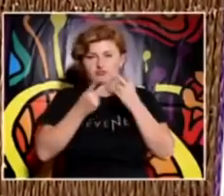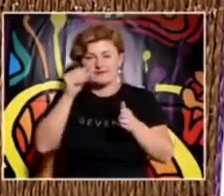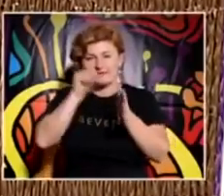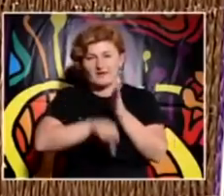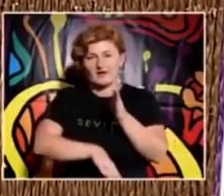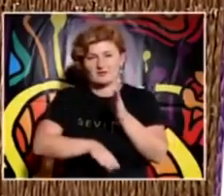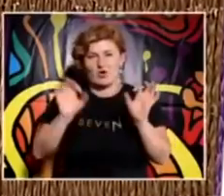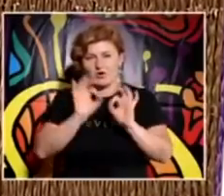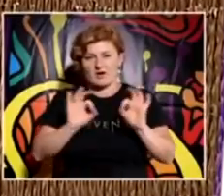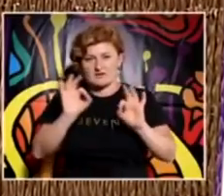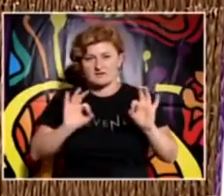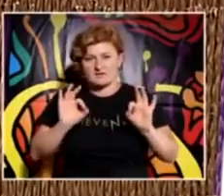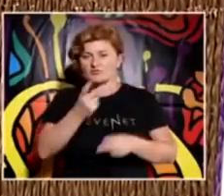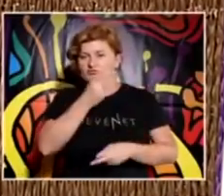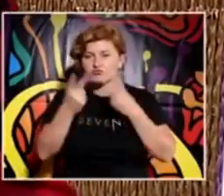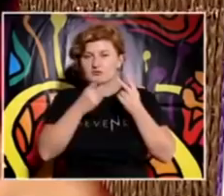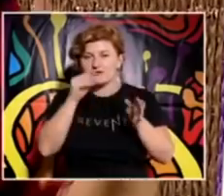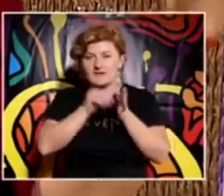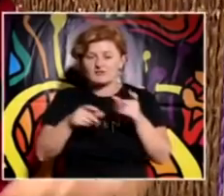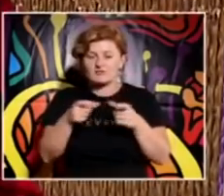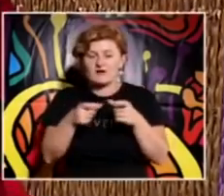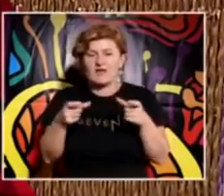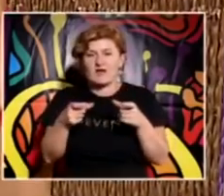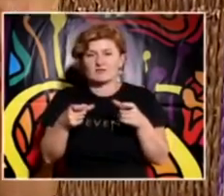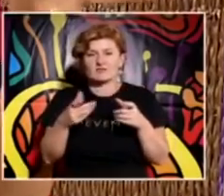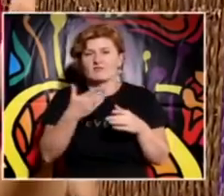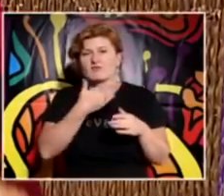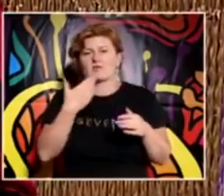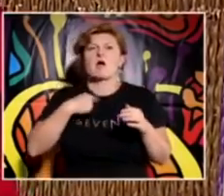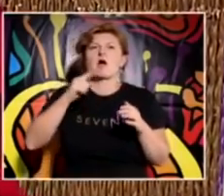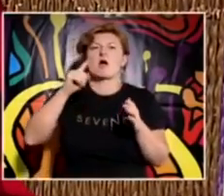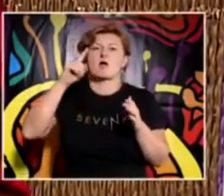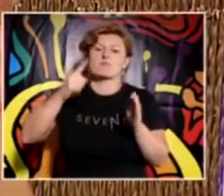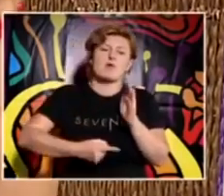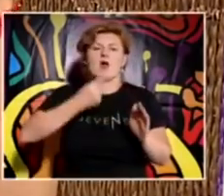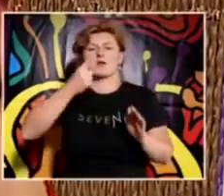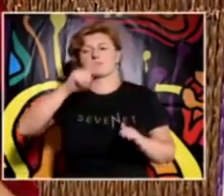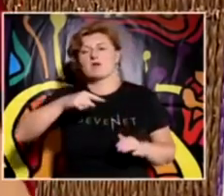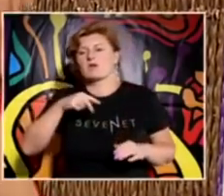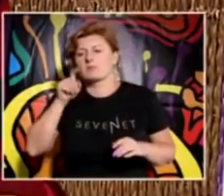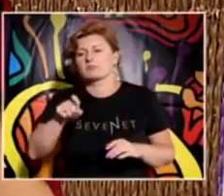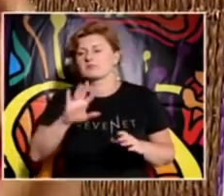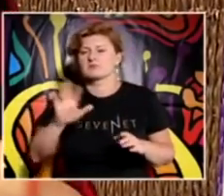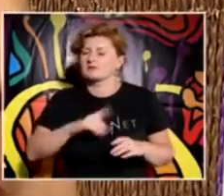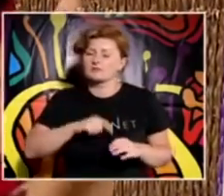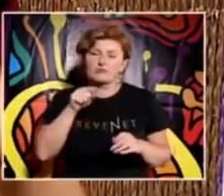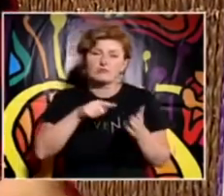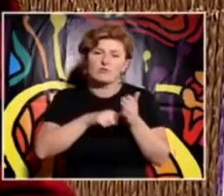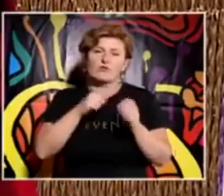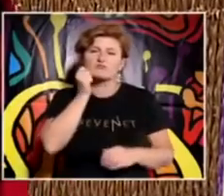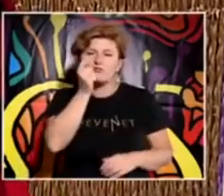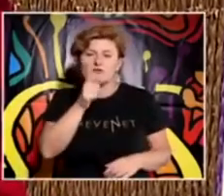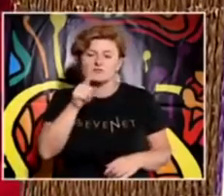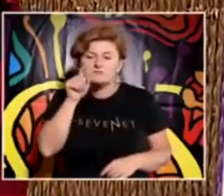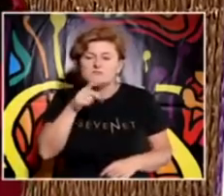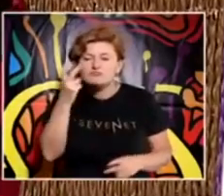i szukanie tanich biletów to nie jest takie, że raz na miesiąc sobie wejdziesz i zobaczysz. To jest naprawdę siedzenie codziennie i sprawdzanie, czy rzeczywiście